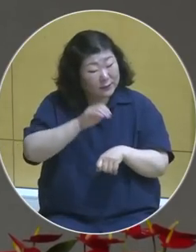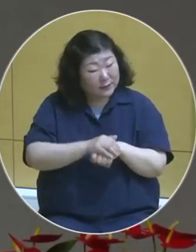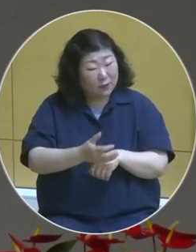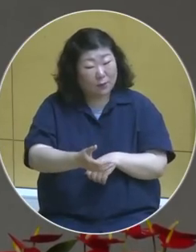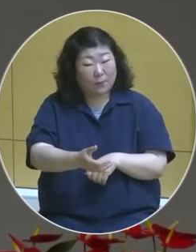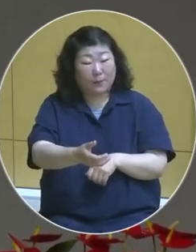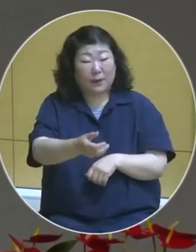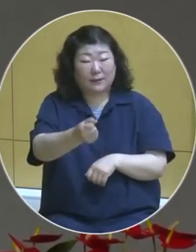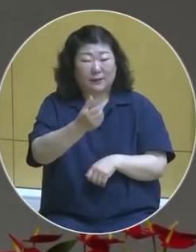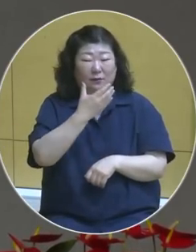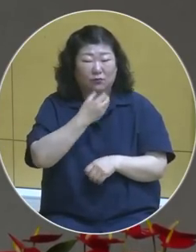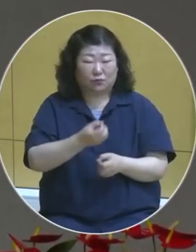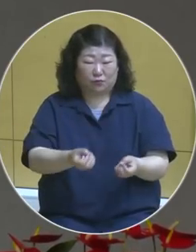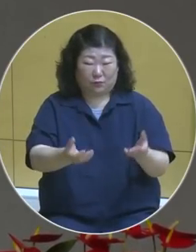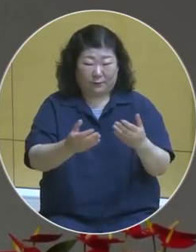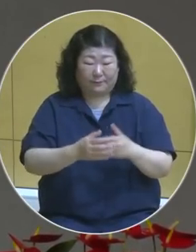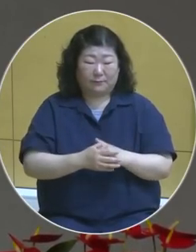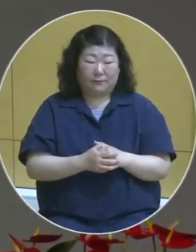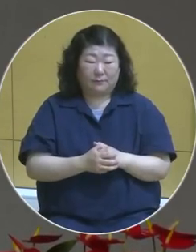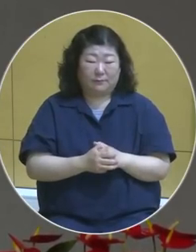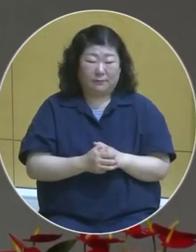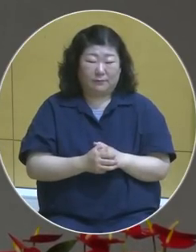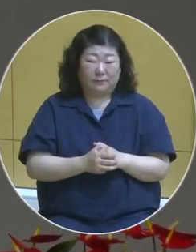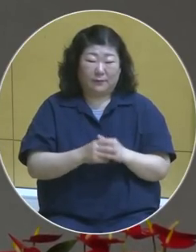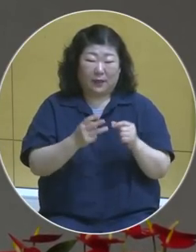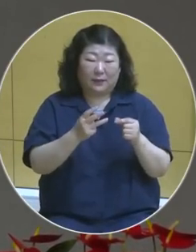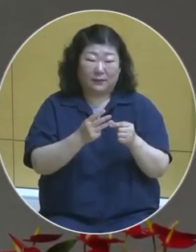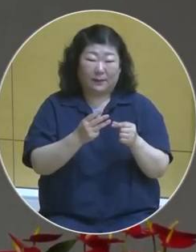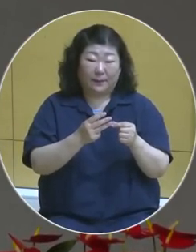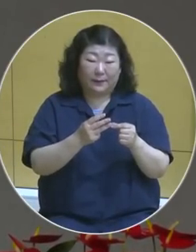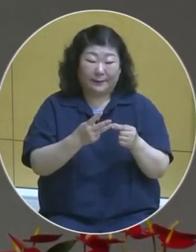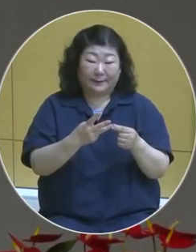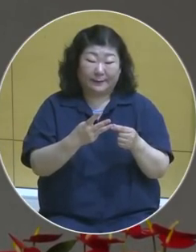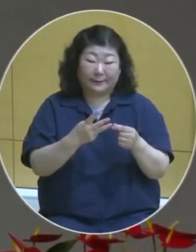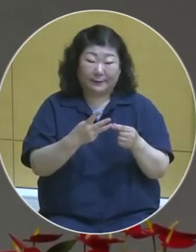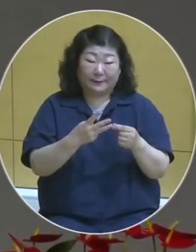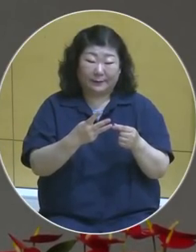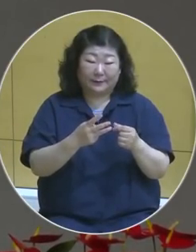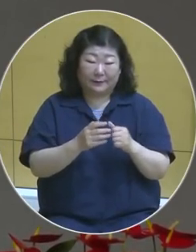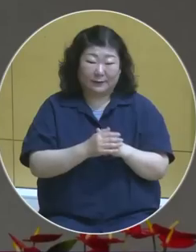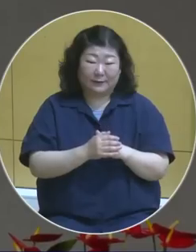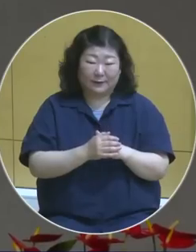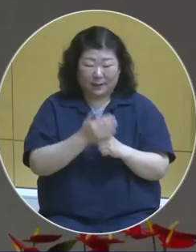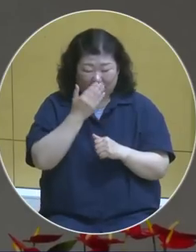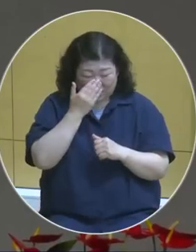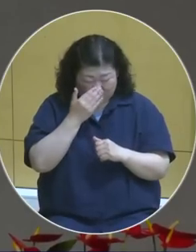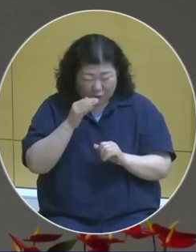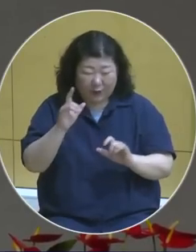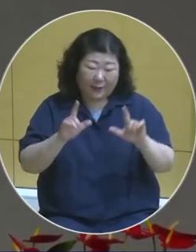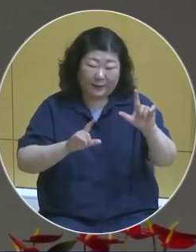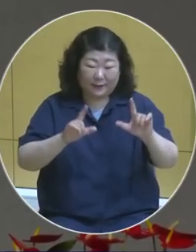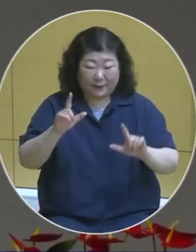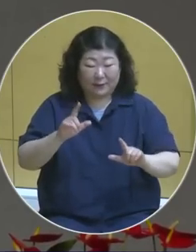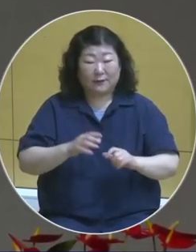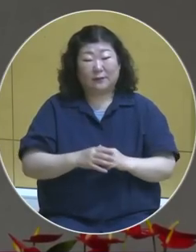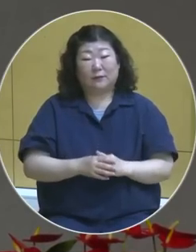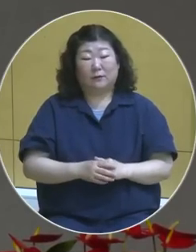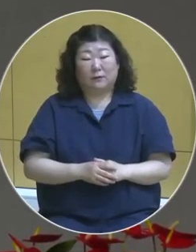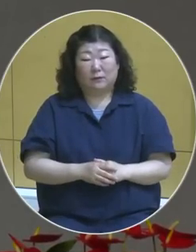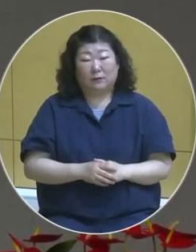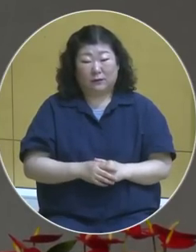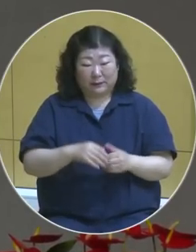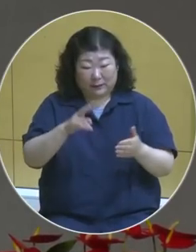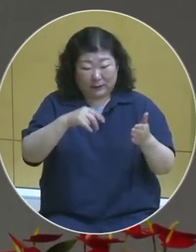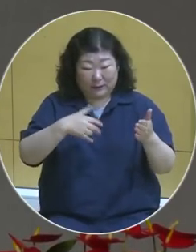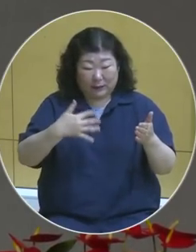있기를 축복합니다. 세 번째 기도 응답을 이어가는 요소는 겸손한 자세입니다. 사실 우리가 읽지